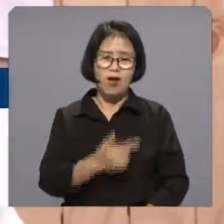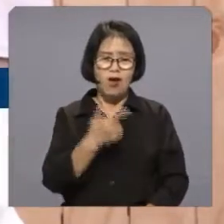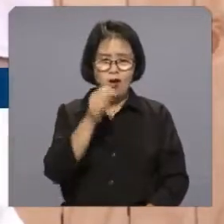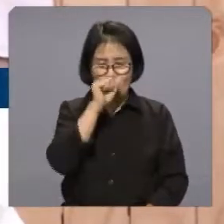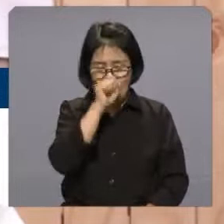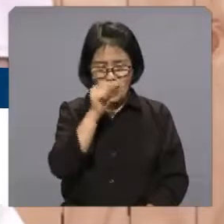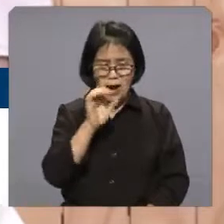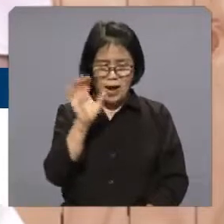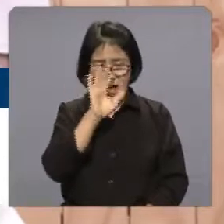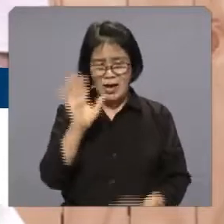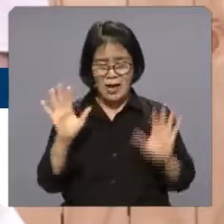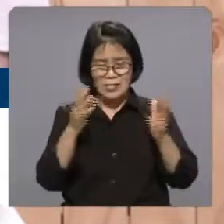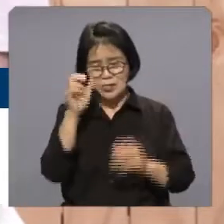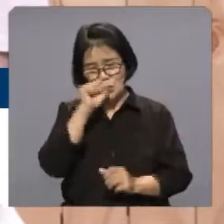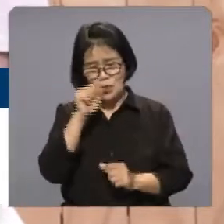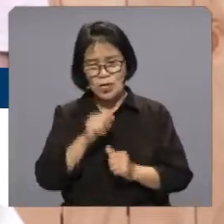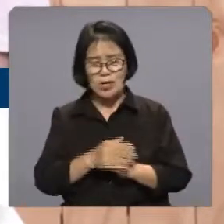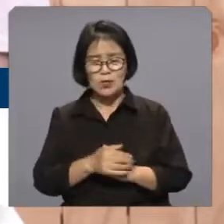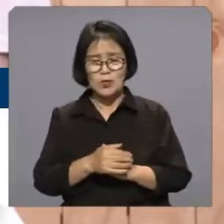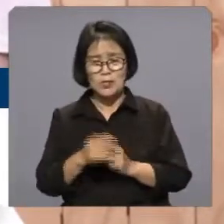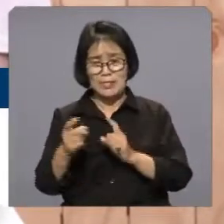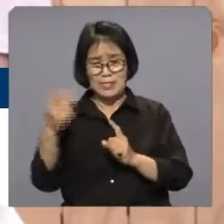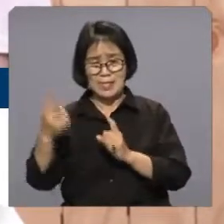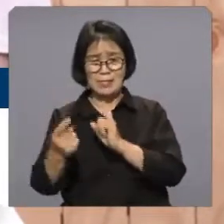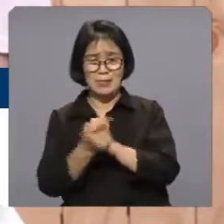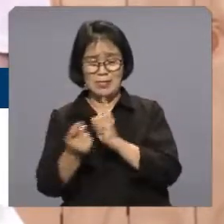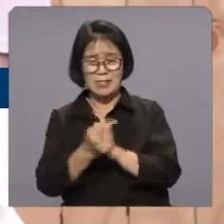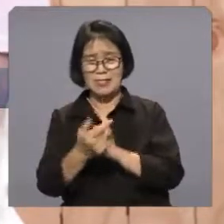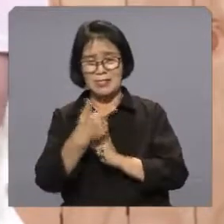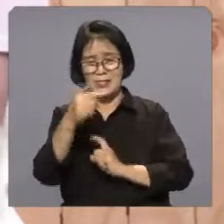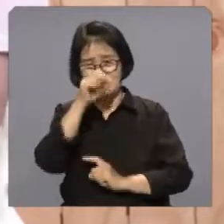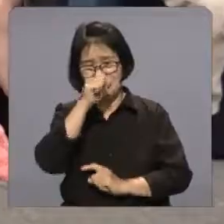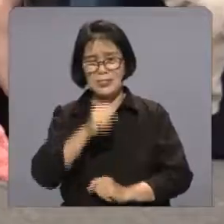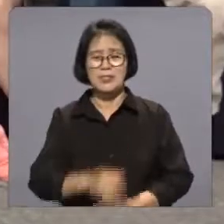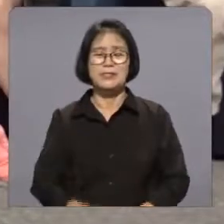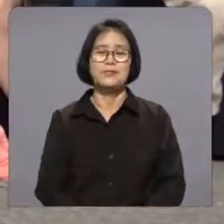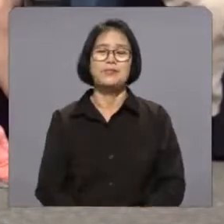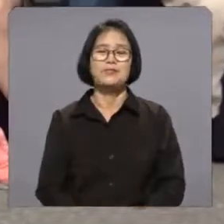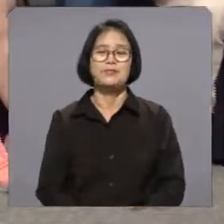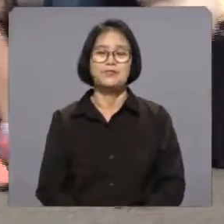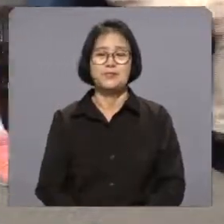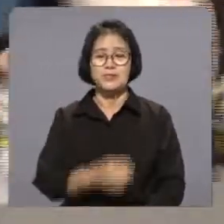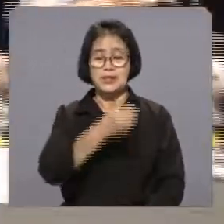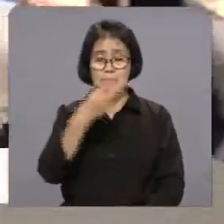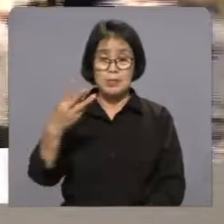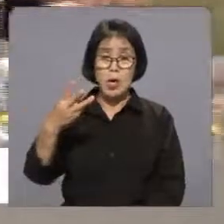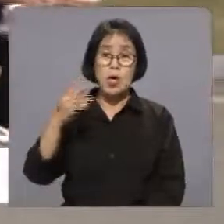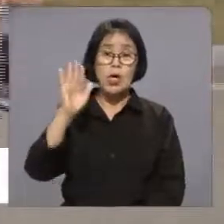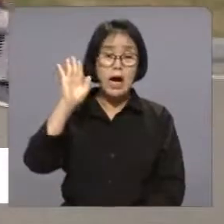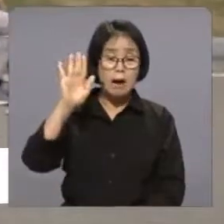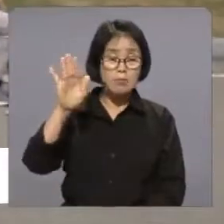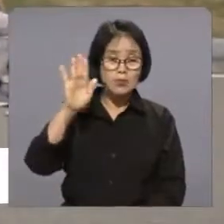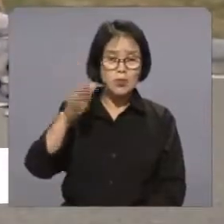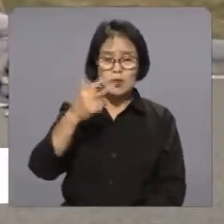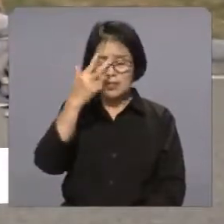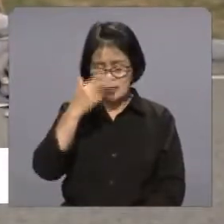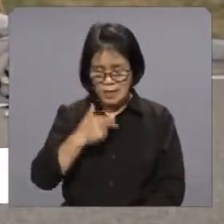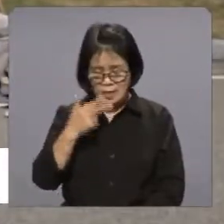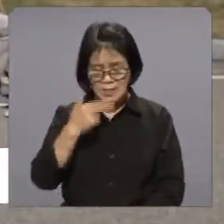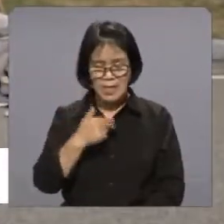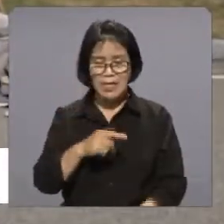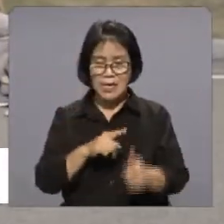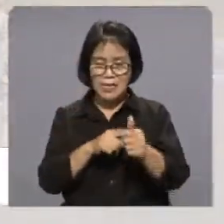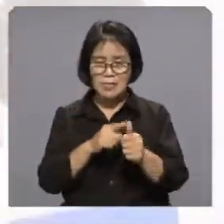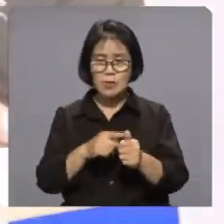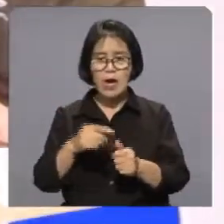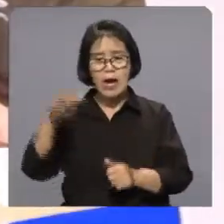좋아하고, 정말, 네네, 너무 좋았어요. 삼성은 앞으로도 시각장애인